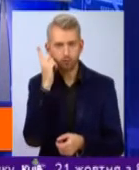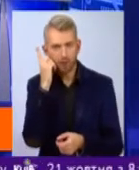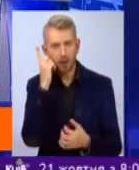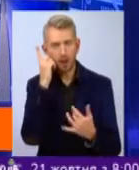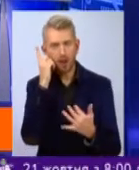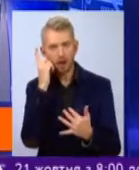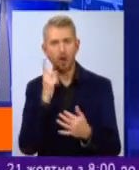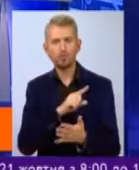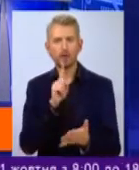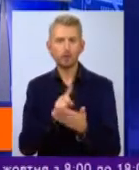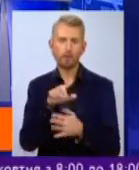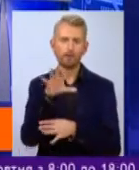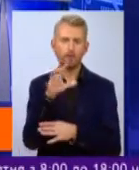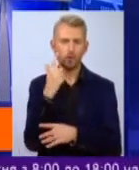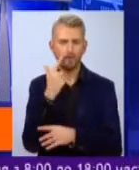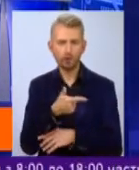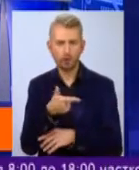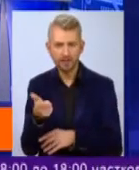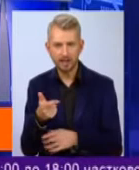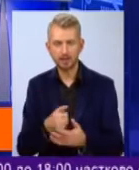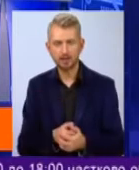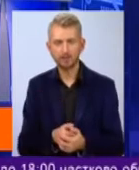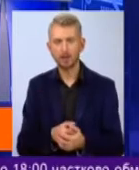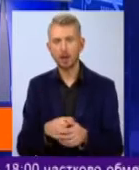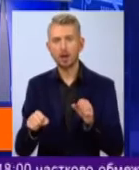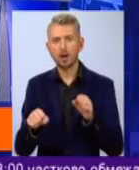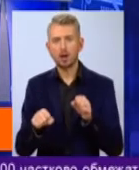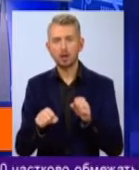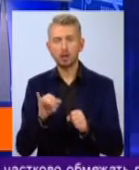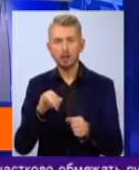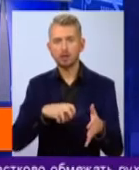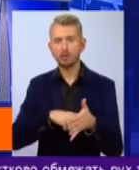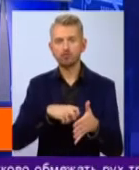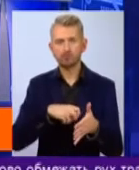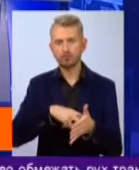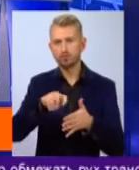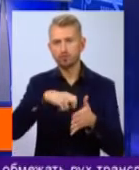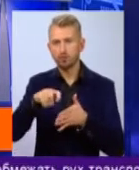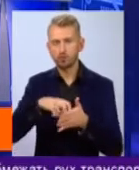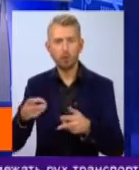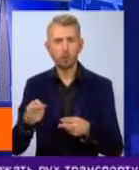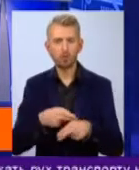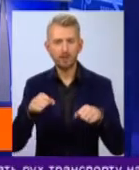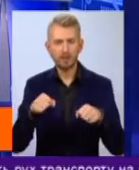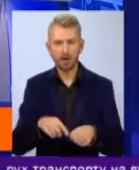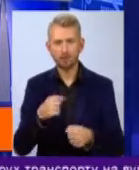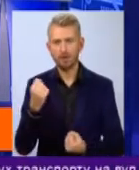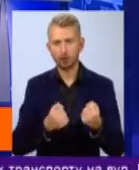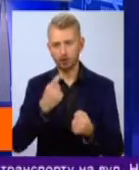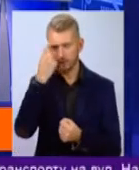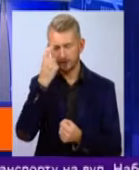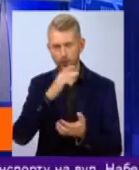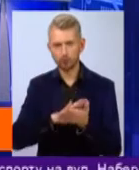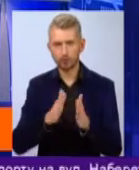і відеофіксація, те, що ви говорите якраз, так, порушень і листи щастя, позбавлення прав за водіння у нетверезому